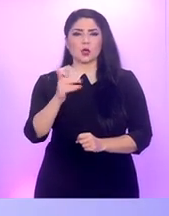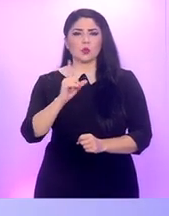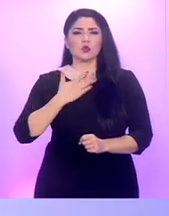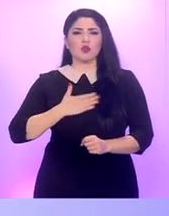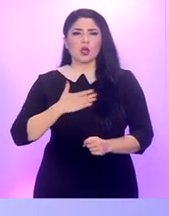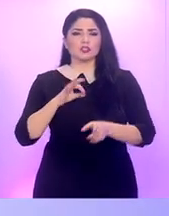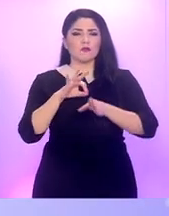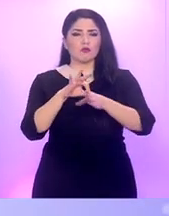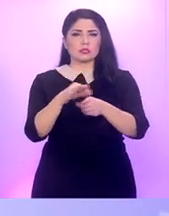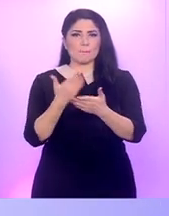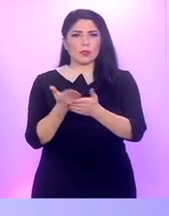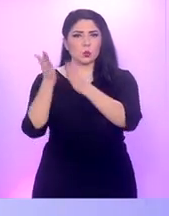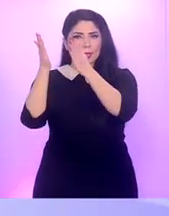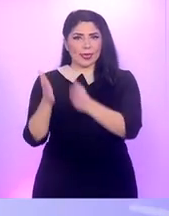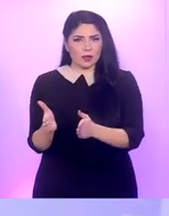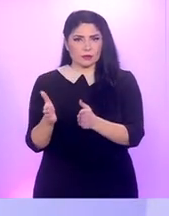pentru domnia sa.